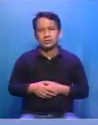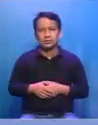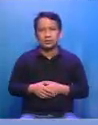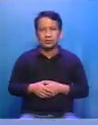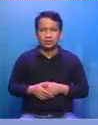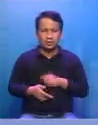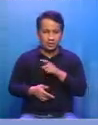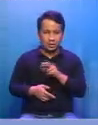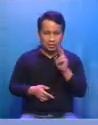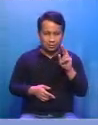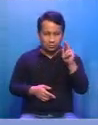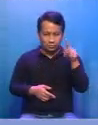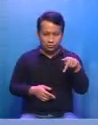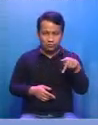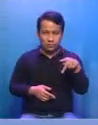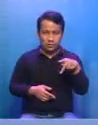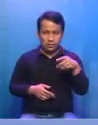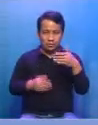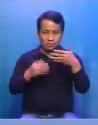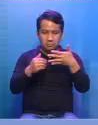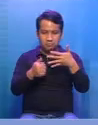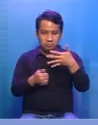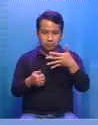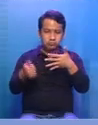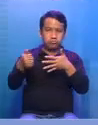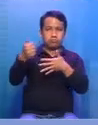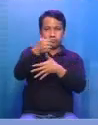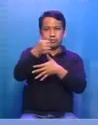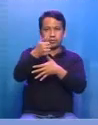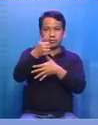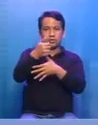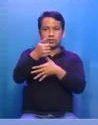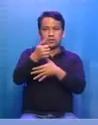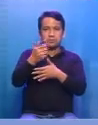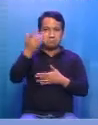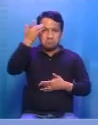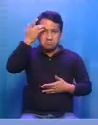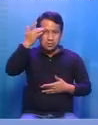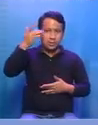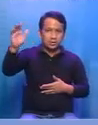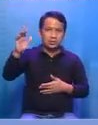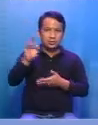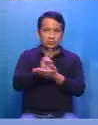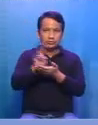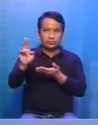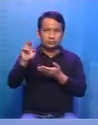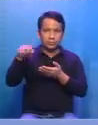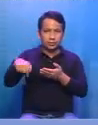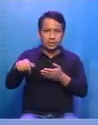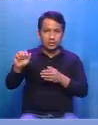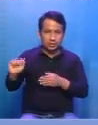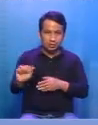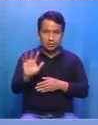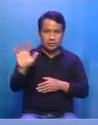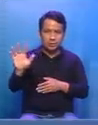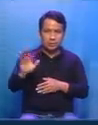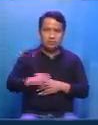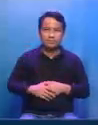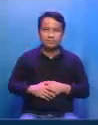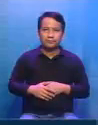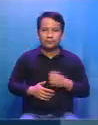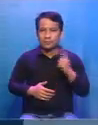Umangat pa ang University of the Philippines sa listahan ng pinakamahuhusay na universidad sa Asia. Ayon